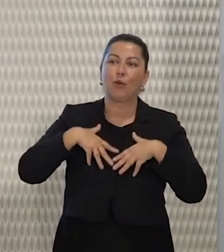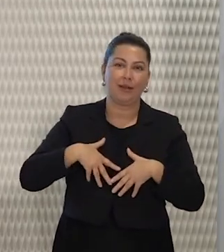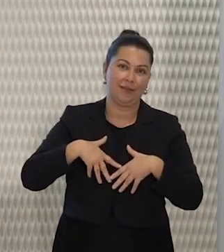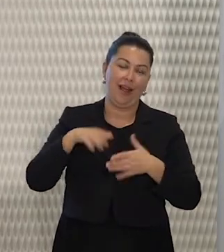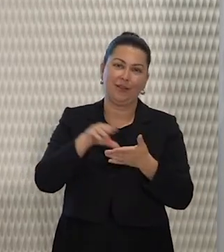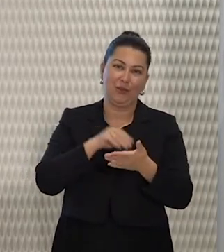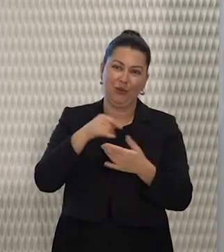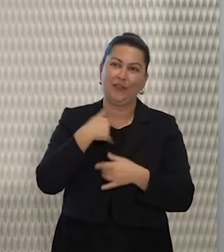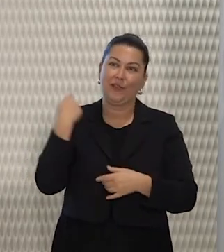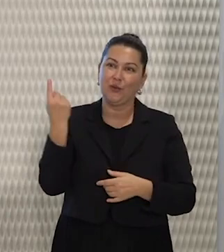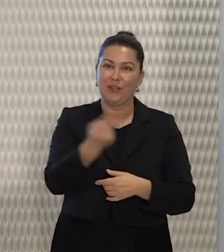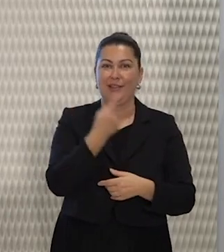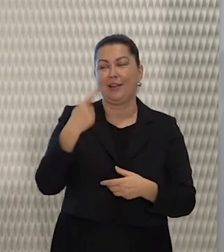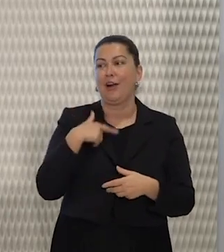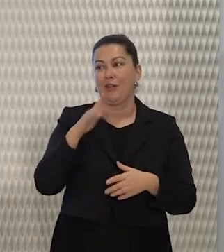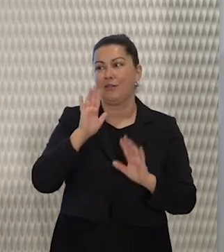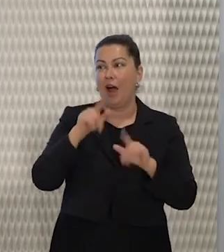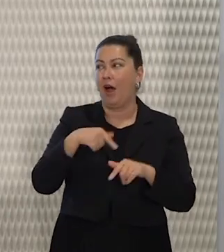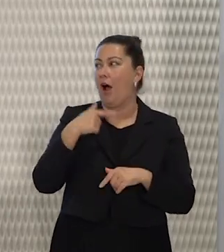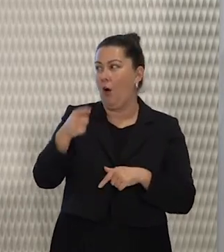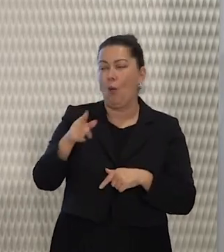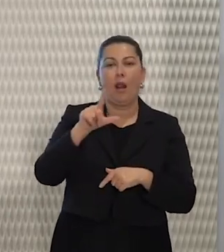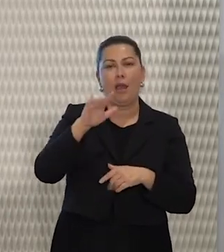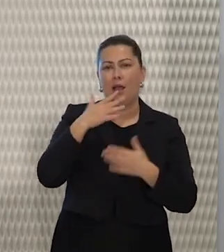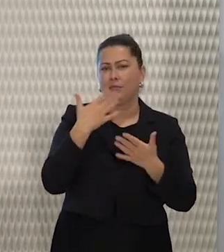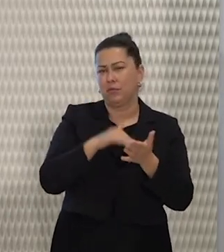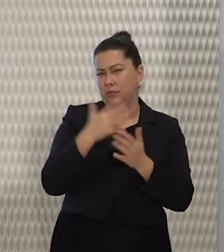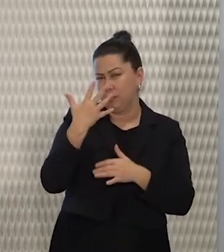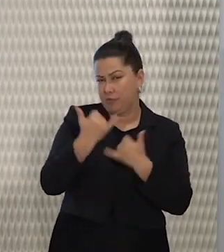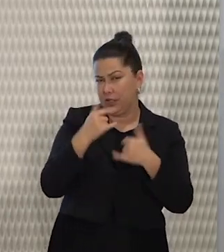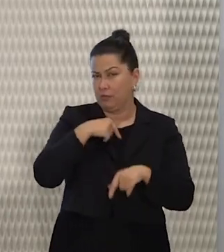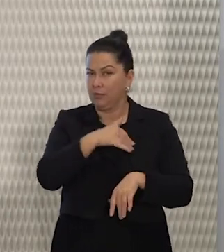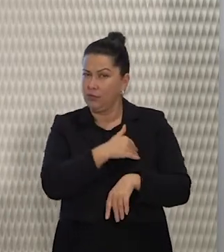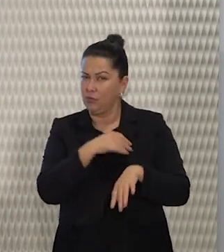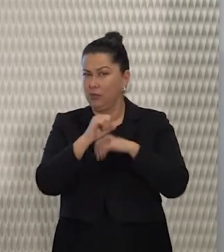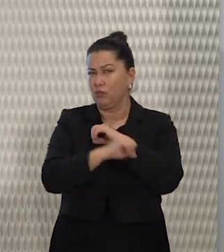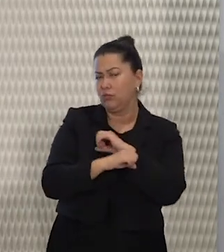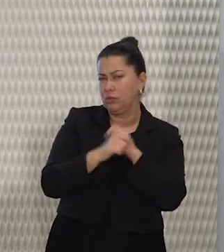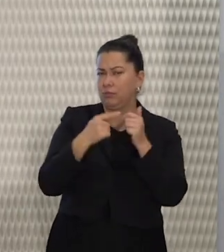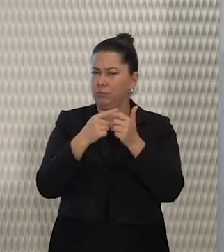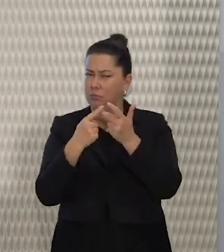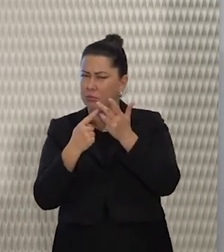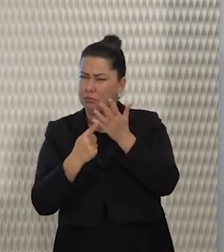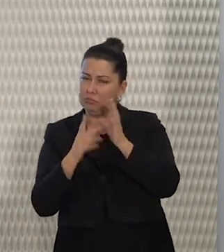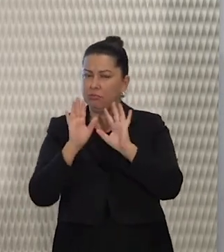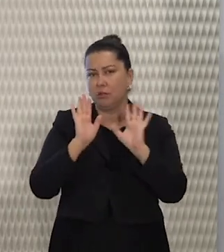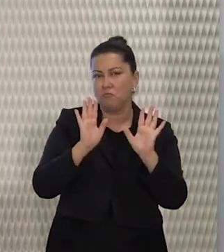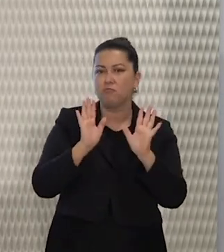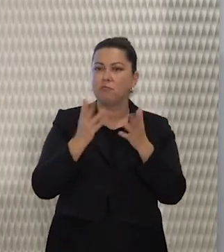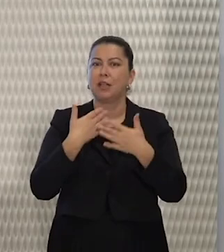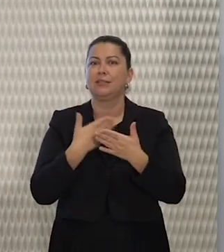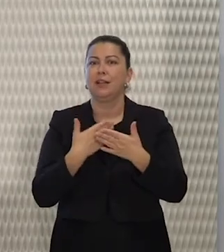uns steckt. Und 5 Jahre hat der Liam sicher noch in der Schule, um seine Matura und dann irgendwann sein Studium zu starten. Also